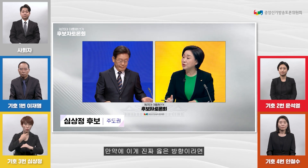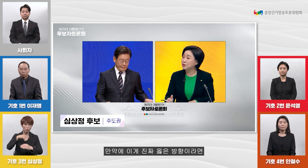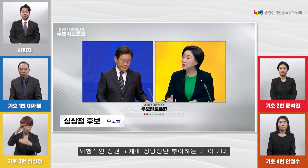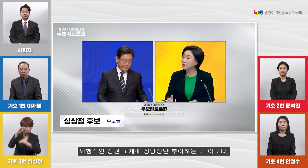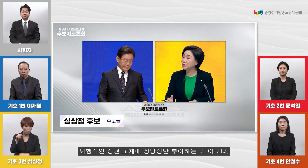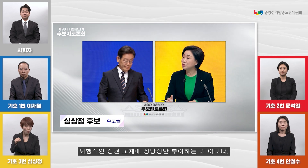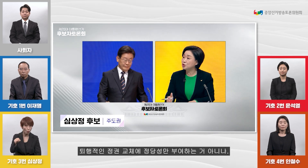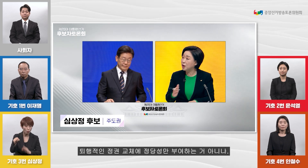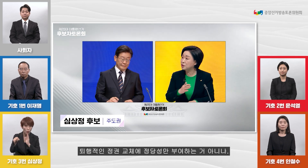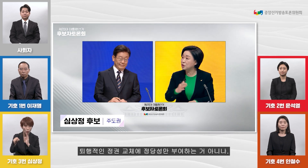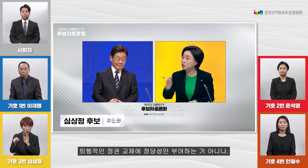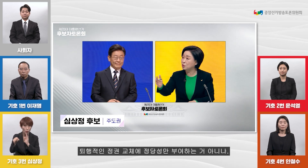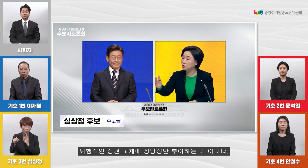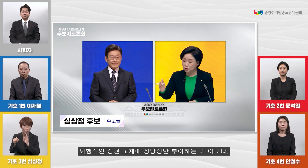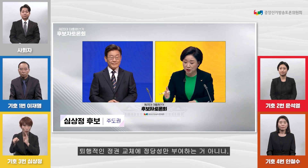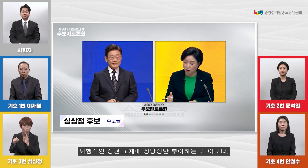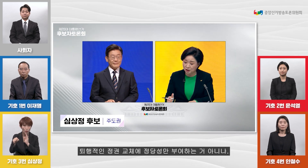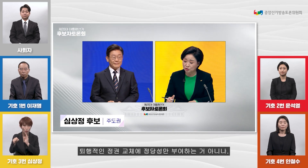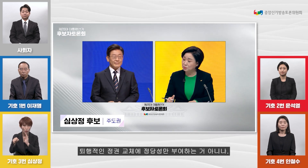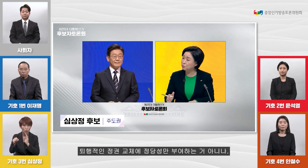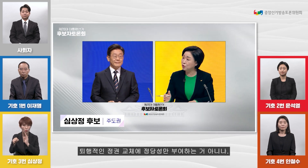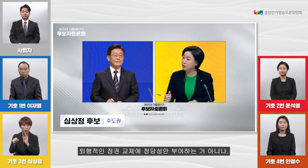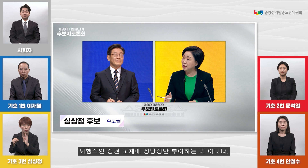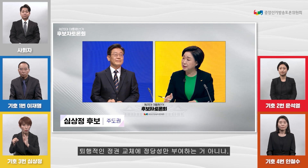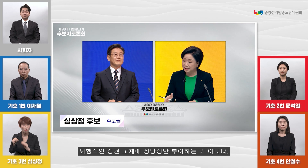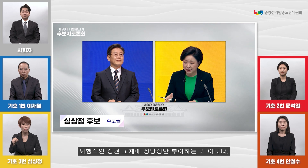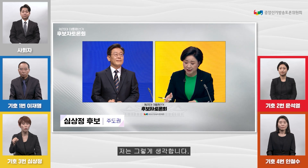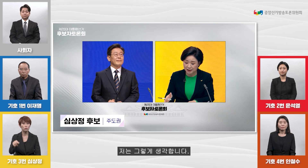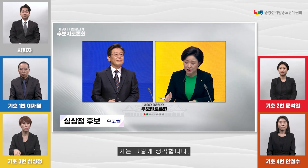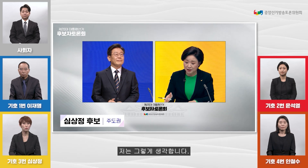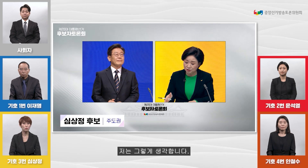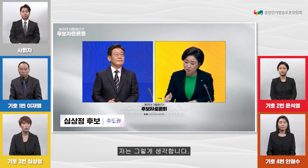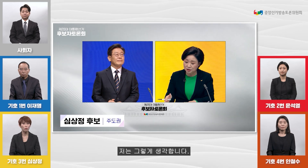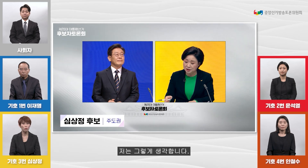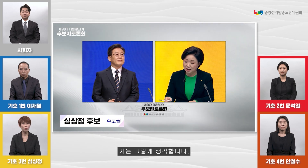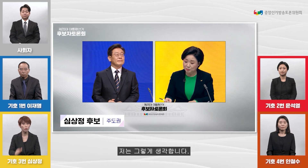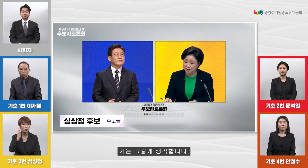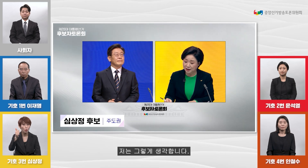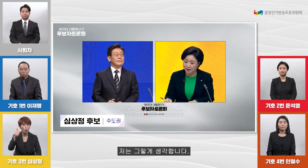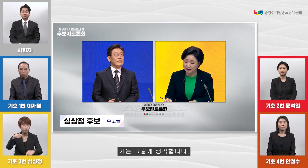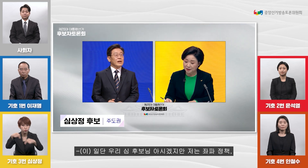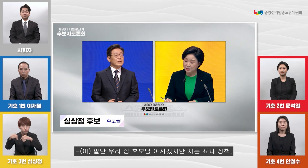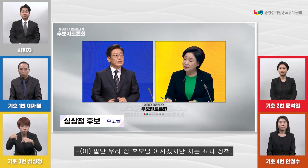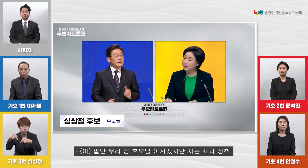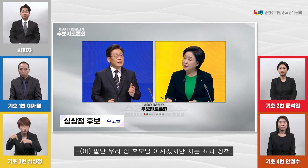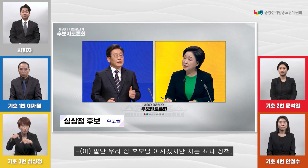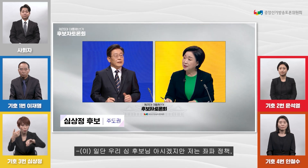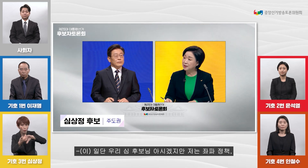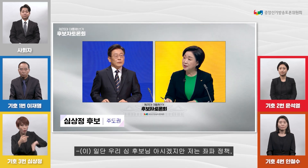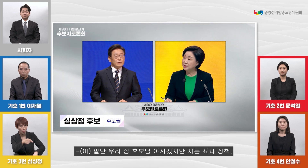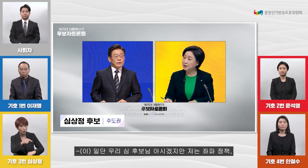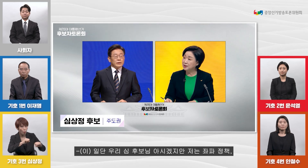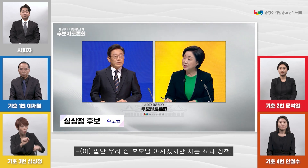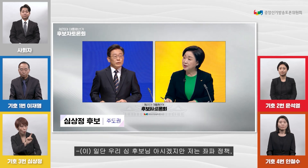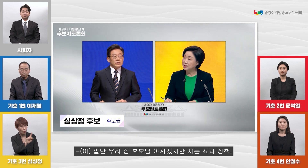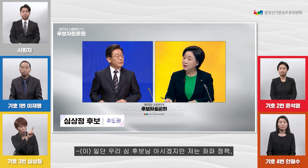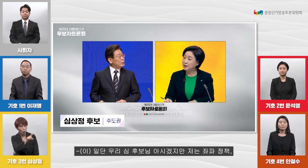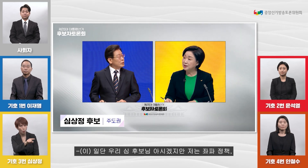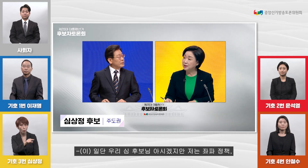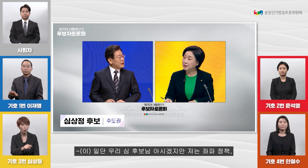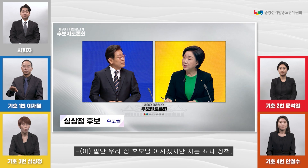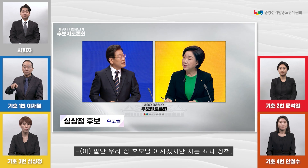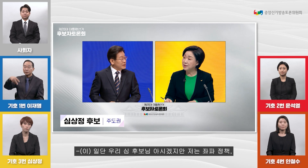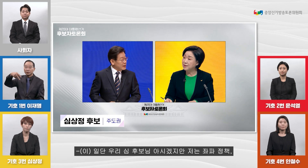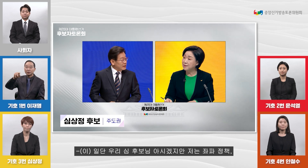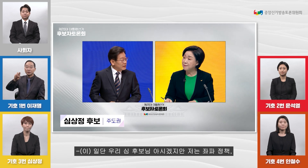방향이라면 이게 퇴행적인 정권 교체의 정당성만 부여하는 거 아니냐, 저는 그렇게 생각합니다. 일단 우리 신